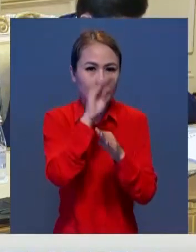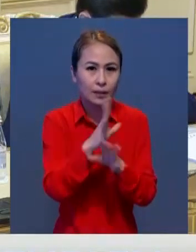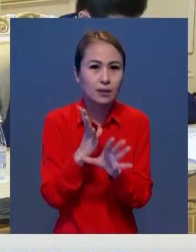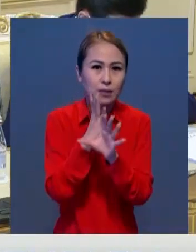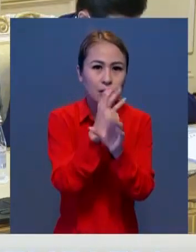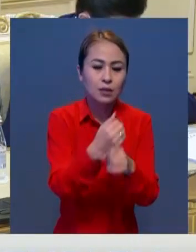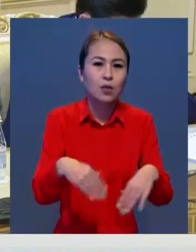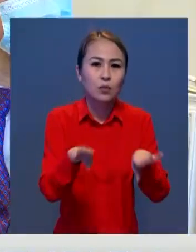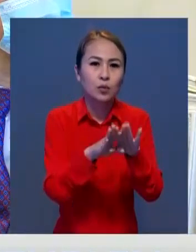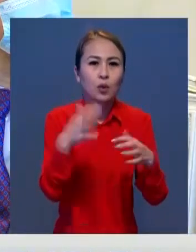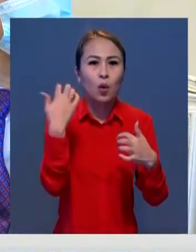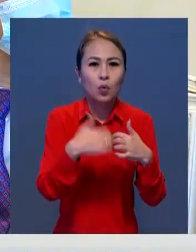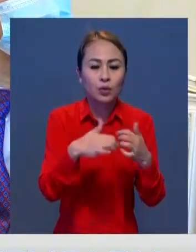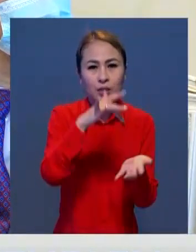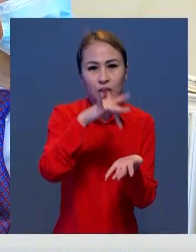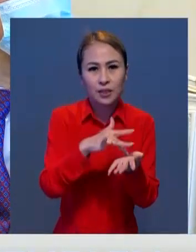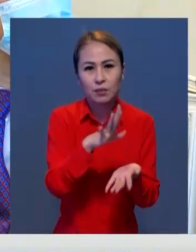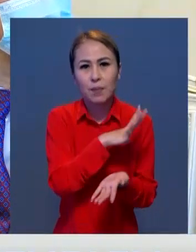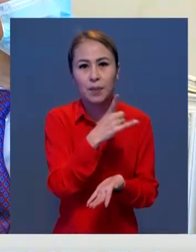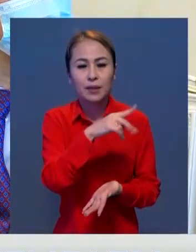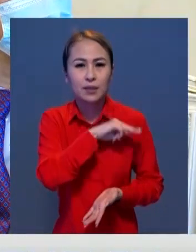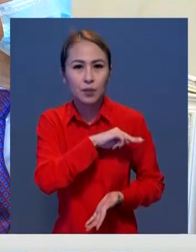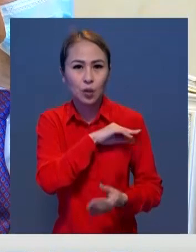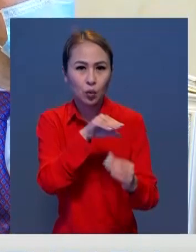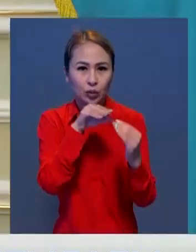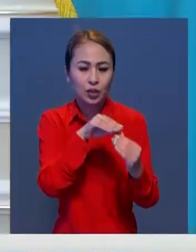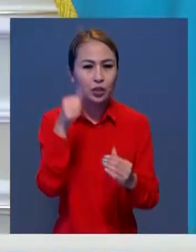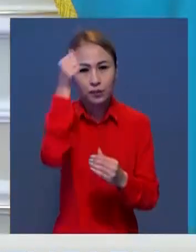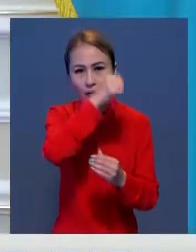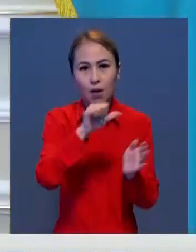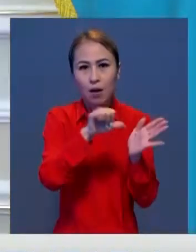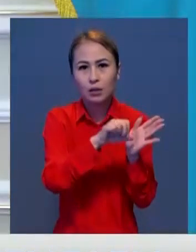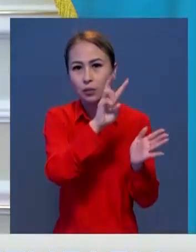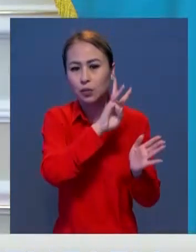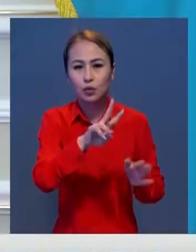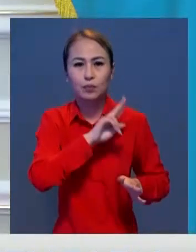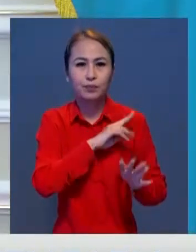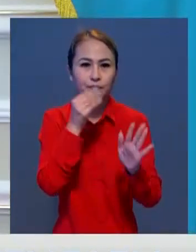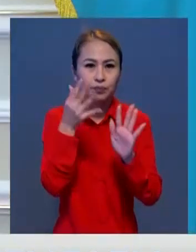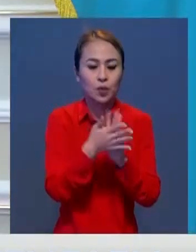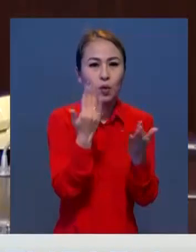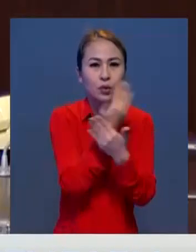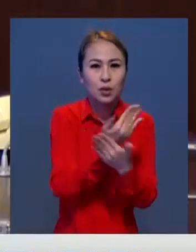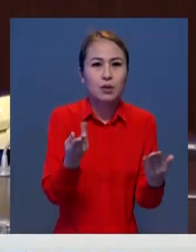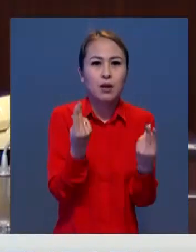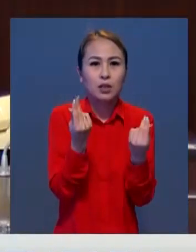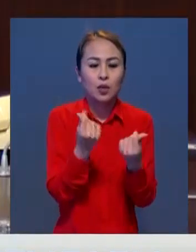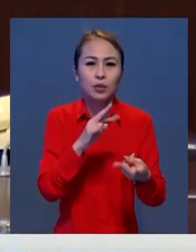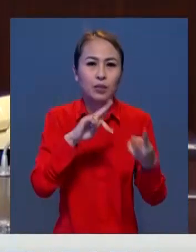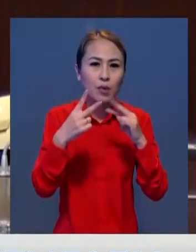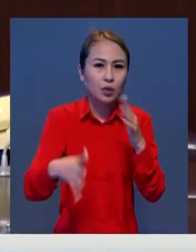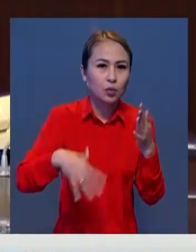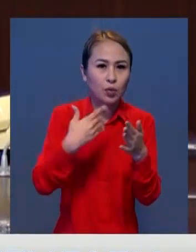шығындарды айтарлықтай қысқарту көзделіп отыр. Орташа есеппен бір қызметтік көлікке жылына 6 миллион теңге жұмсалады. Енді оның орнына